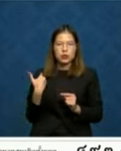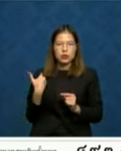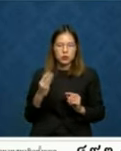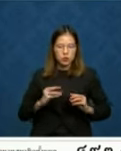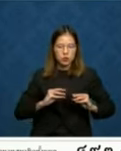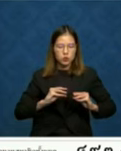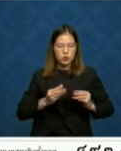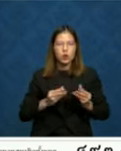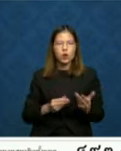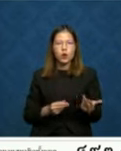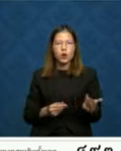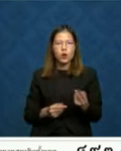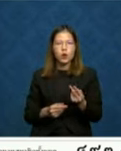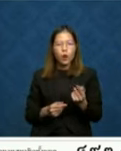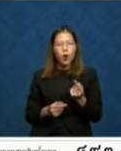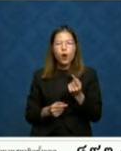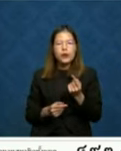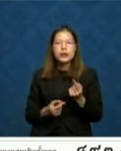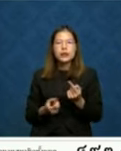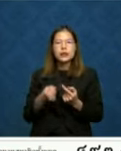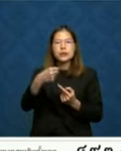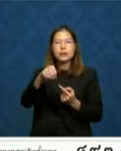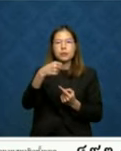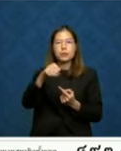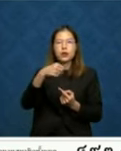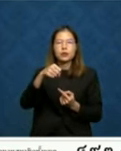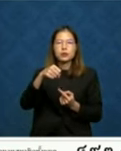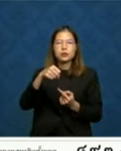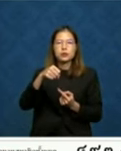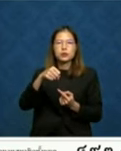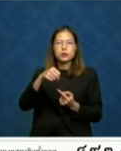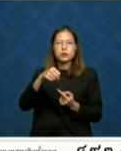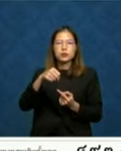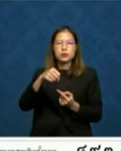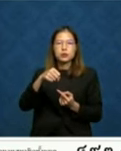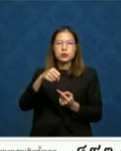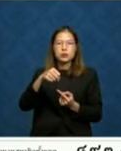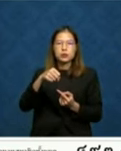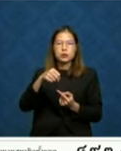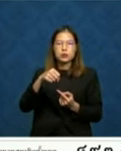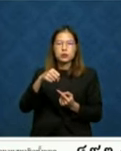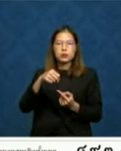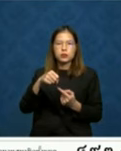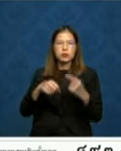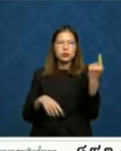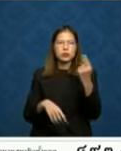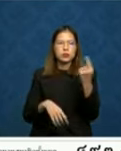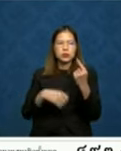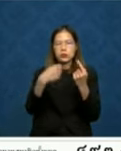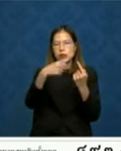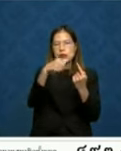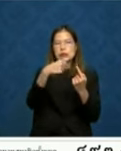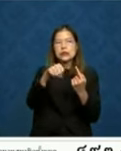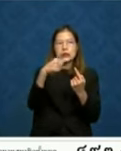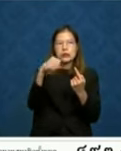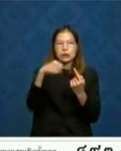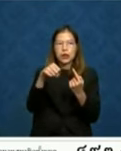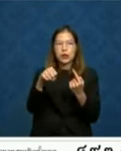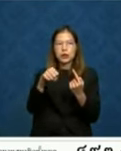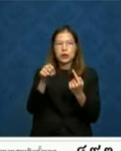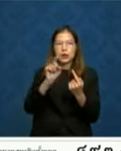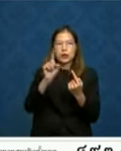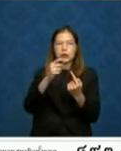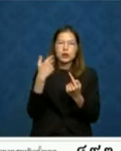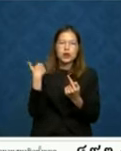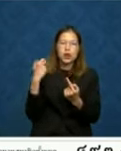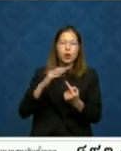าทผมให้10บาทครับต่อซองนะครับวันนี้ยาสูบที่ผลิตเป็น